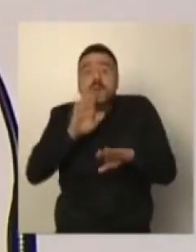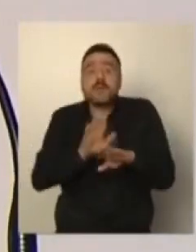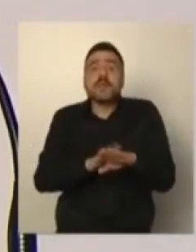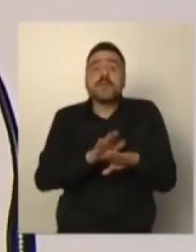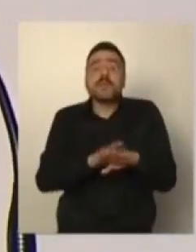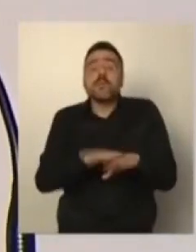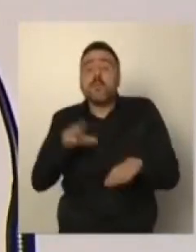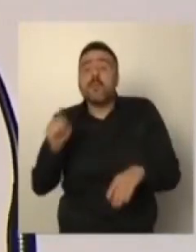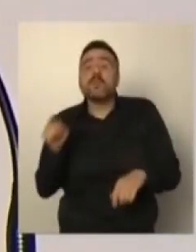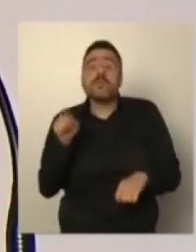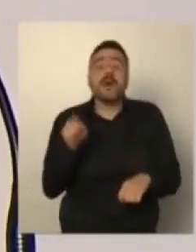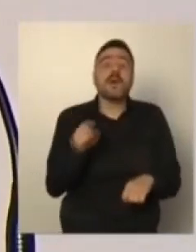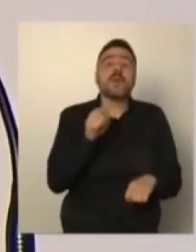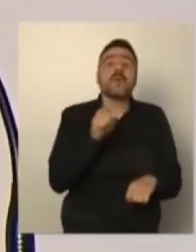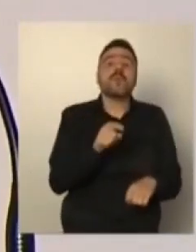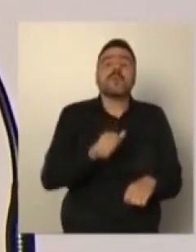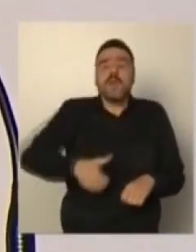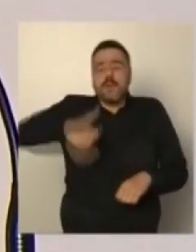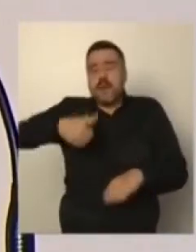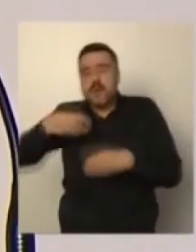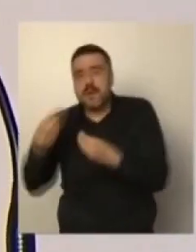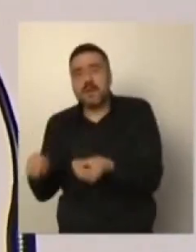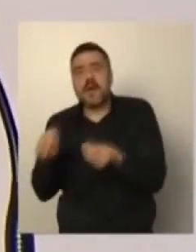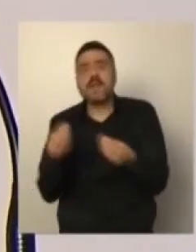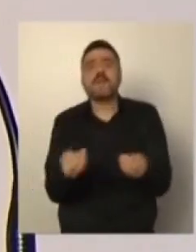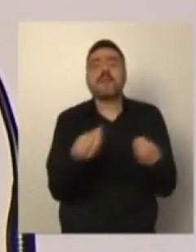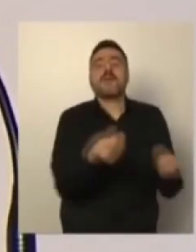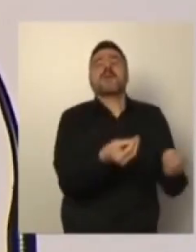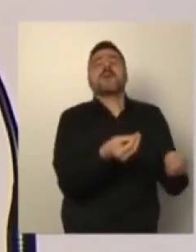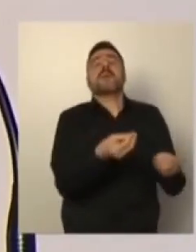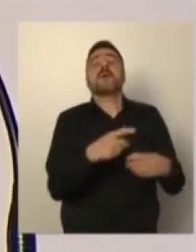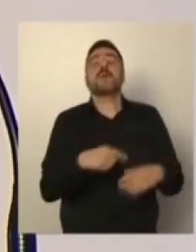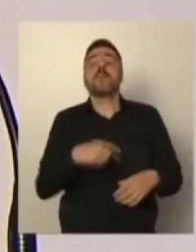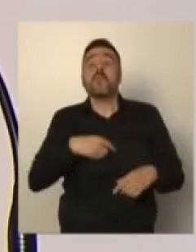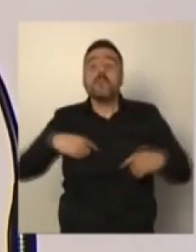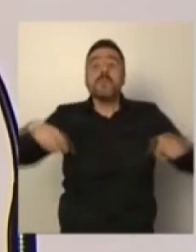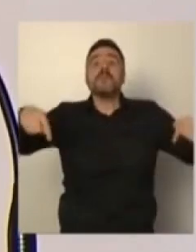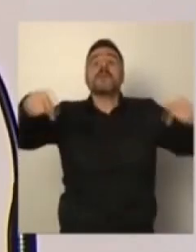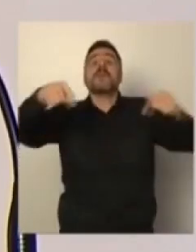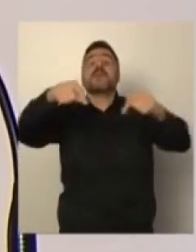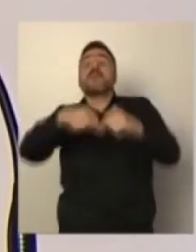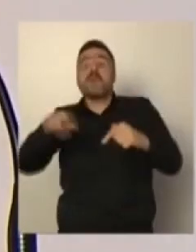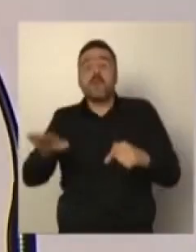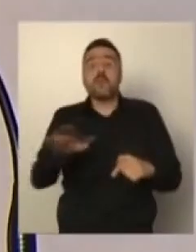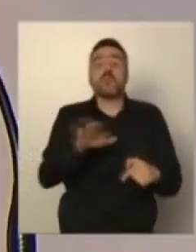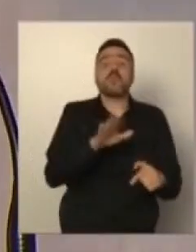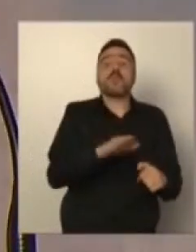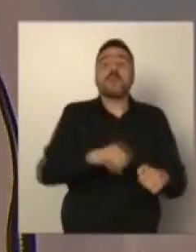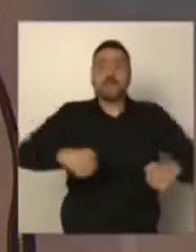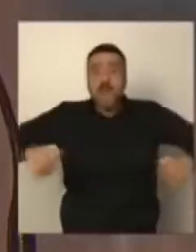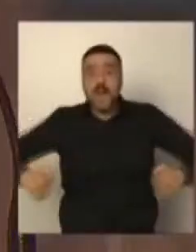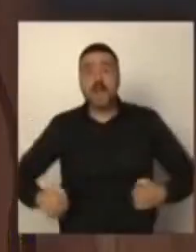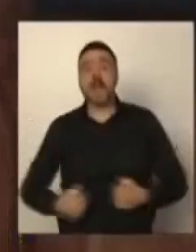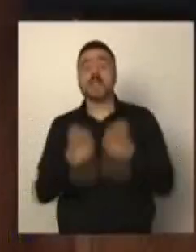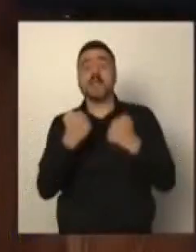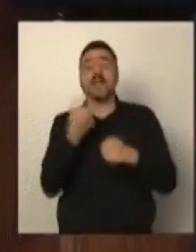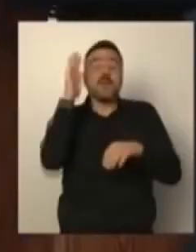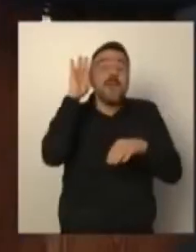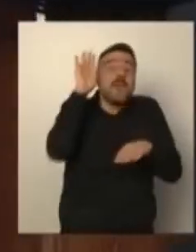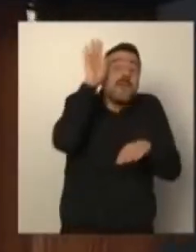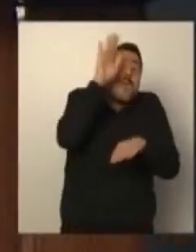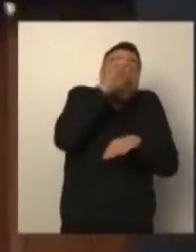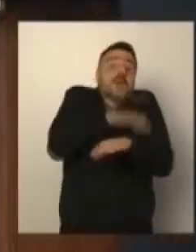Kendilerini ömür boyu muvaffak eyle Allah'ım. Onları ve bizleri kazalardan,